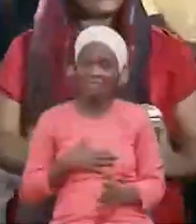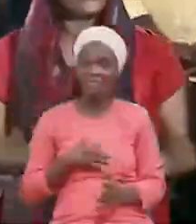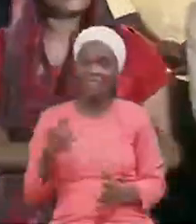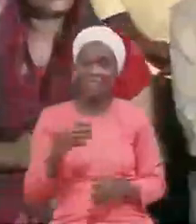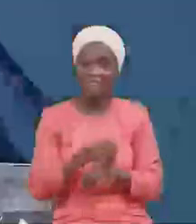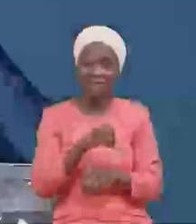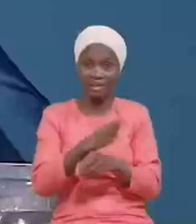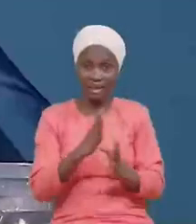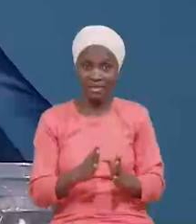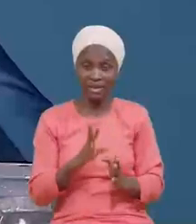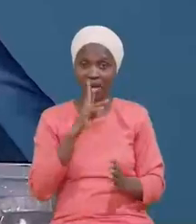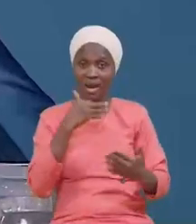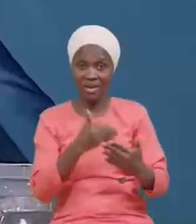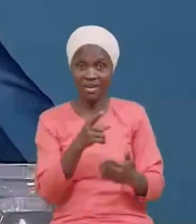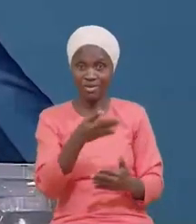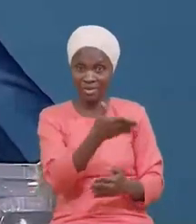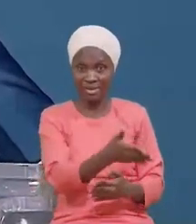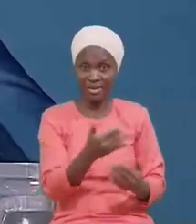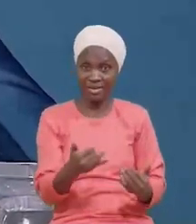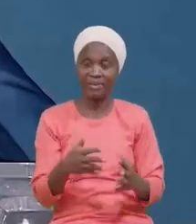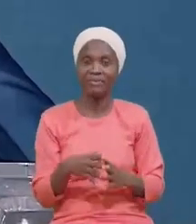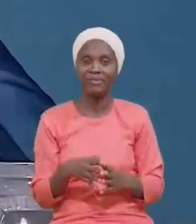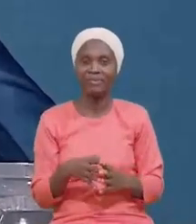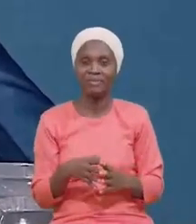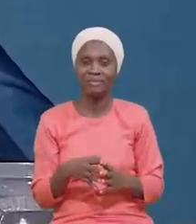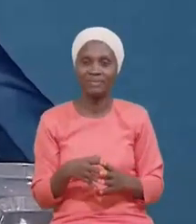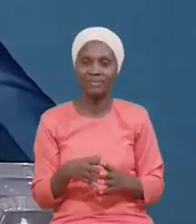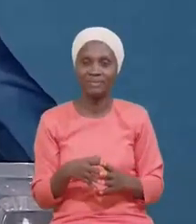les conseillers sont proches de vous.